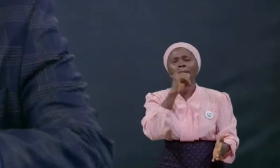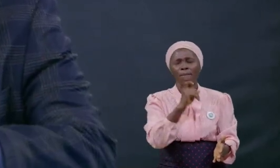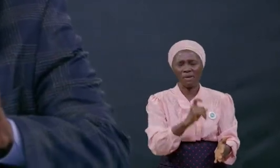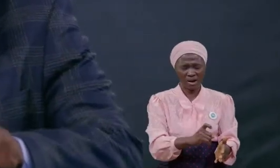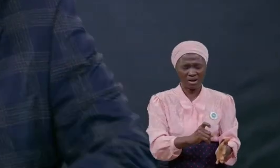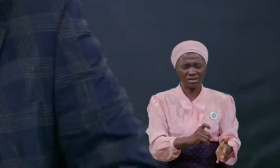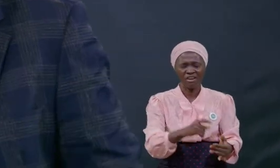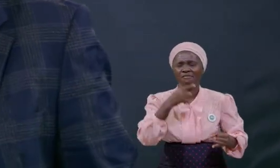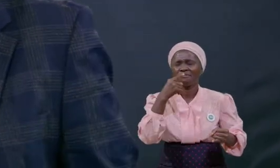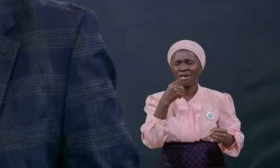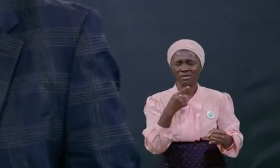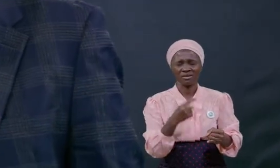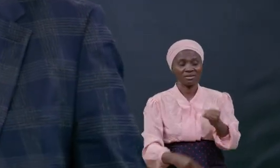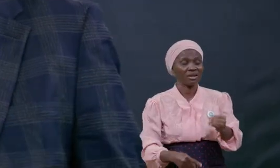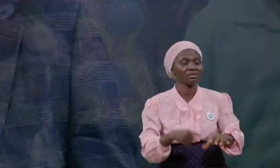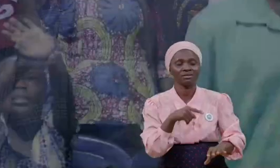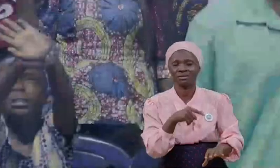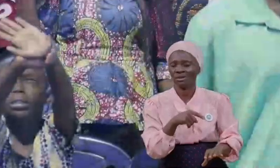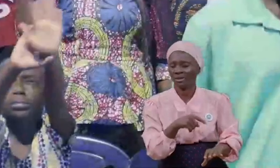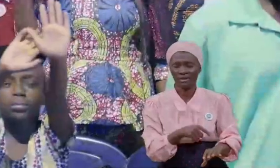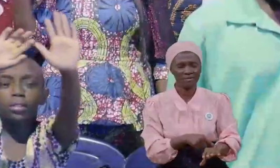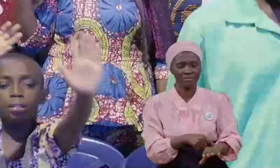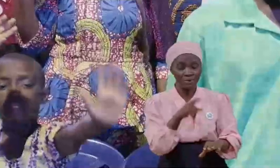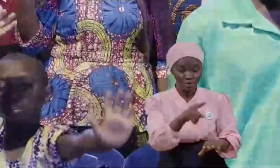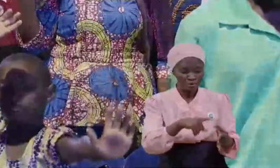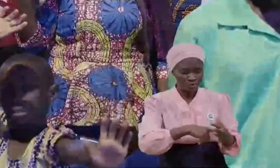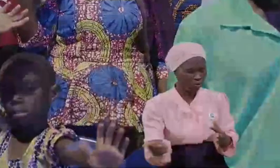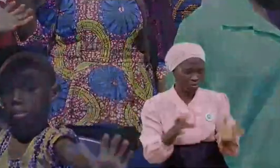Dernier moment, sors au nom de Jésus.